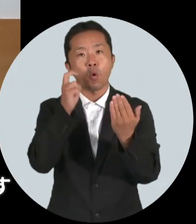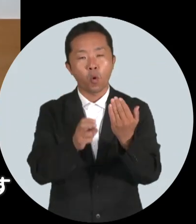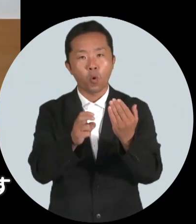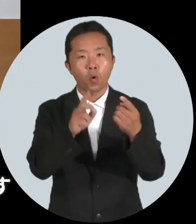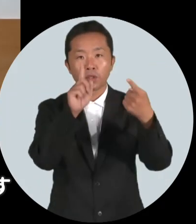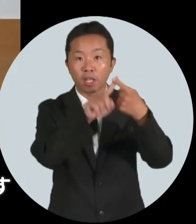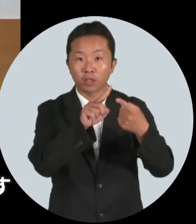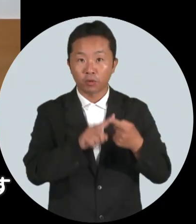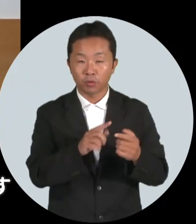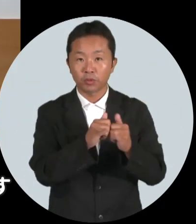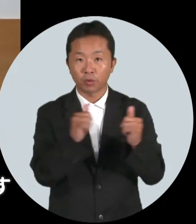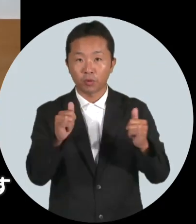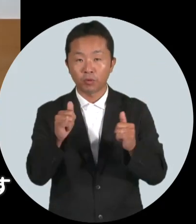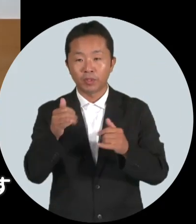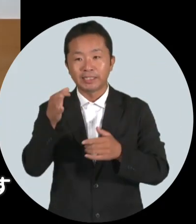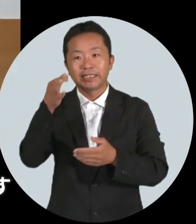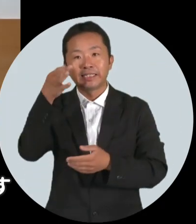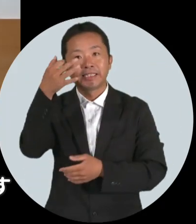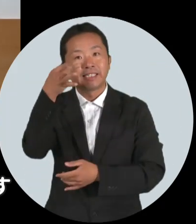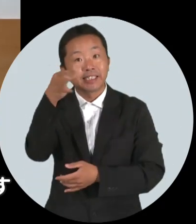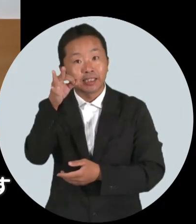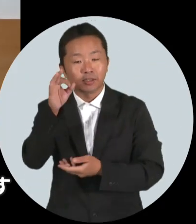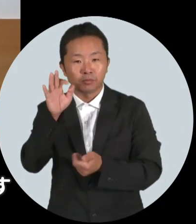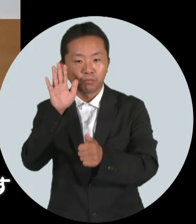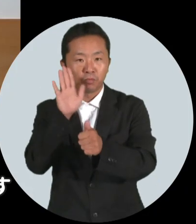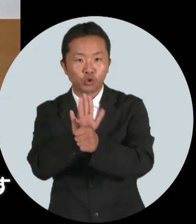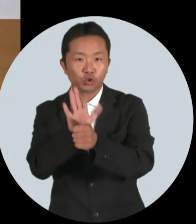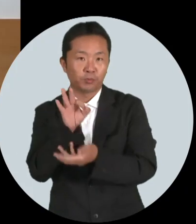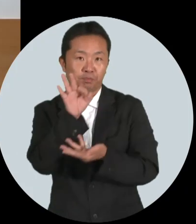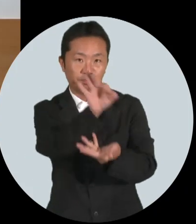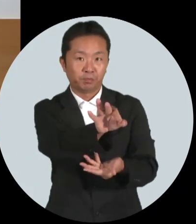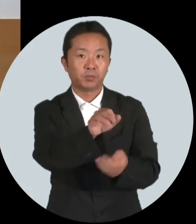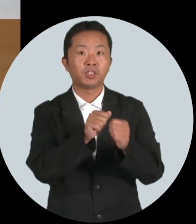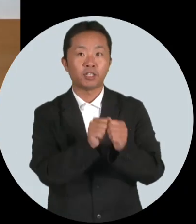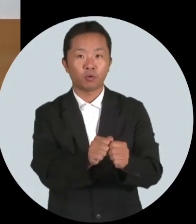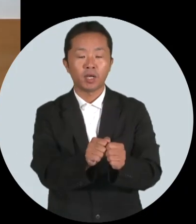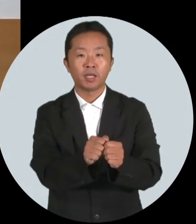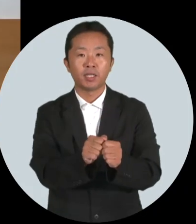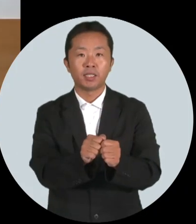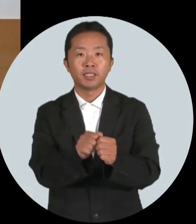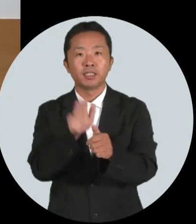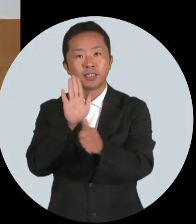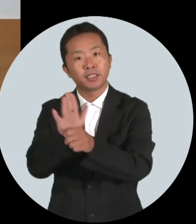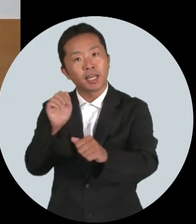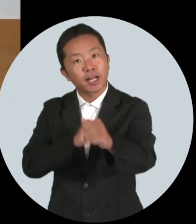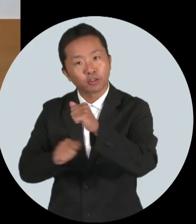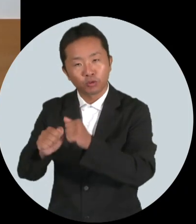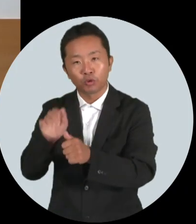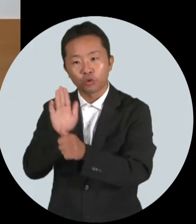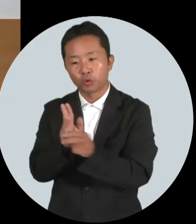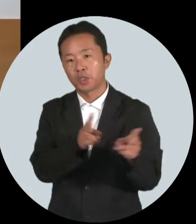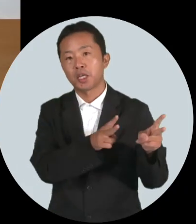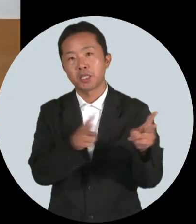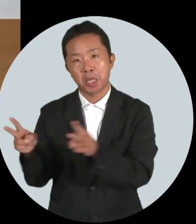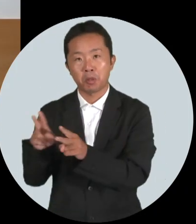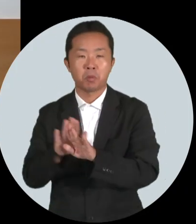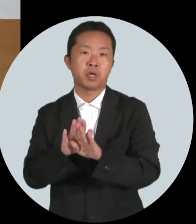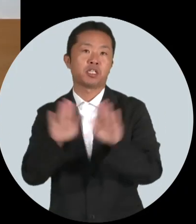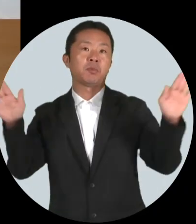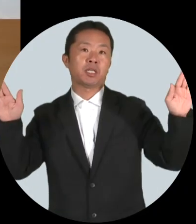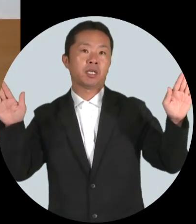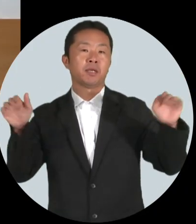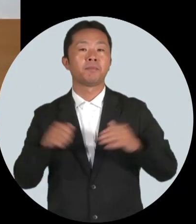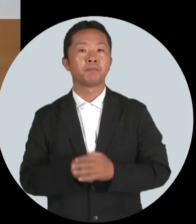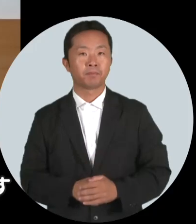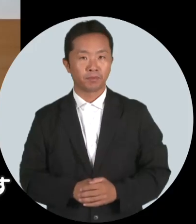では、災害対策緊急資金の融資も行っております。さらに、被災地への支援活動に対する助成制度も開始をいたしました